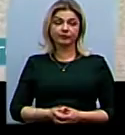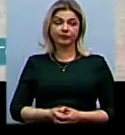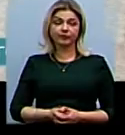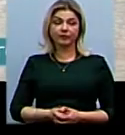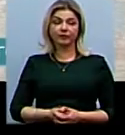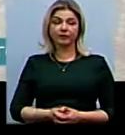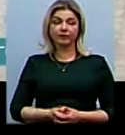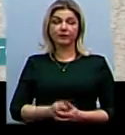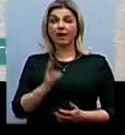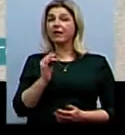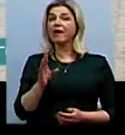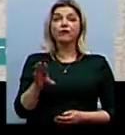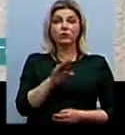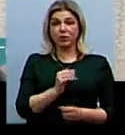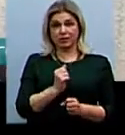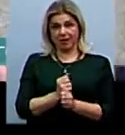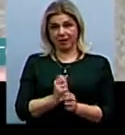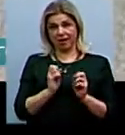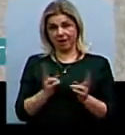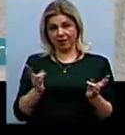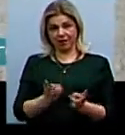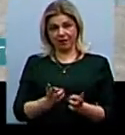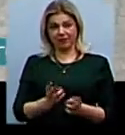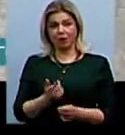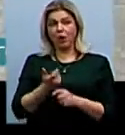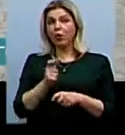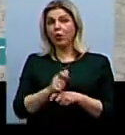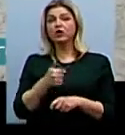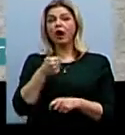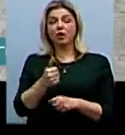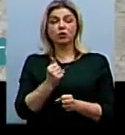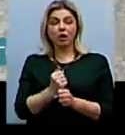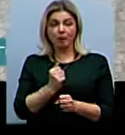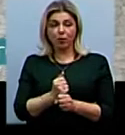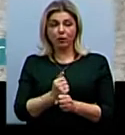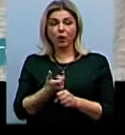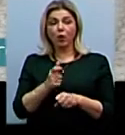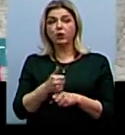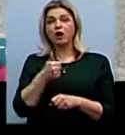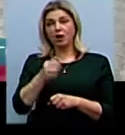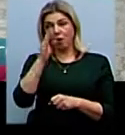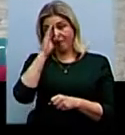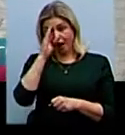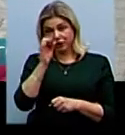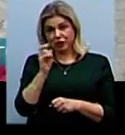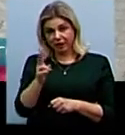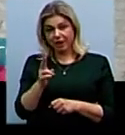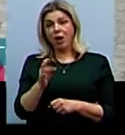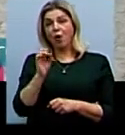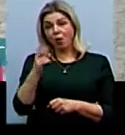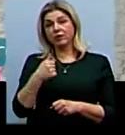все зроблено так, як треба. Дуже хороша робота, дуже хороший мальчик, він нам дуже подобається, як